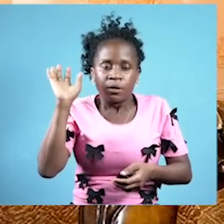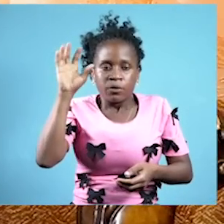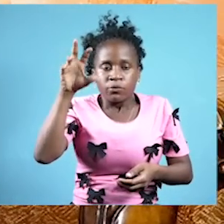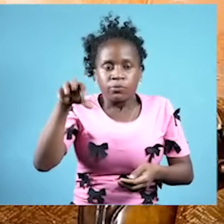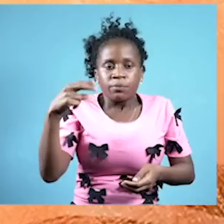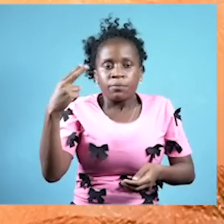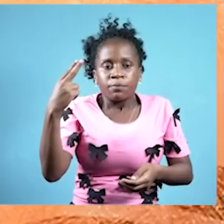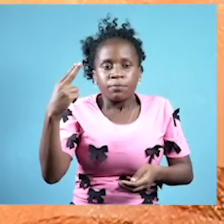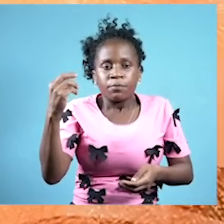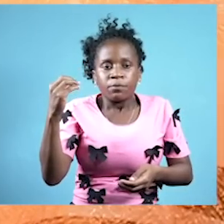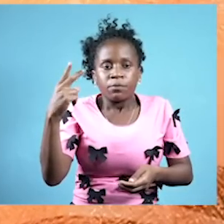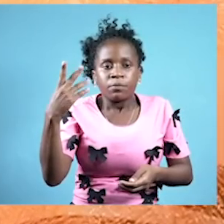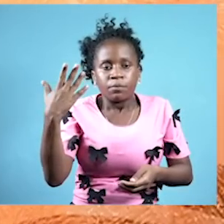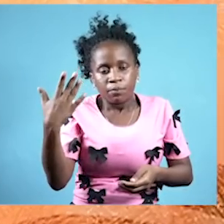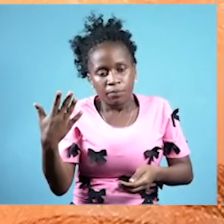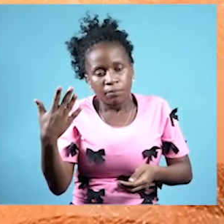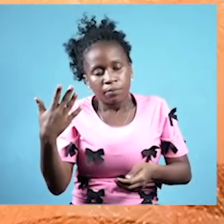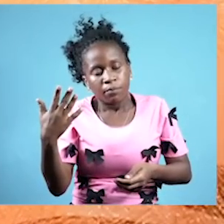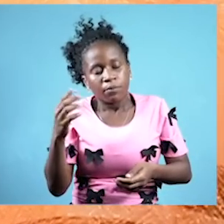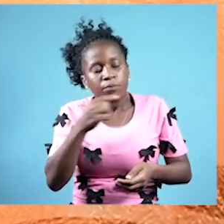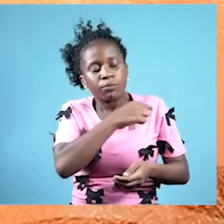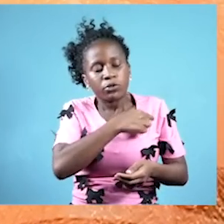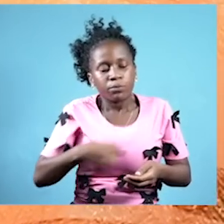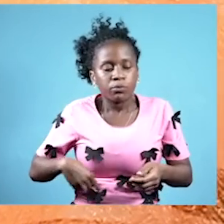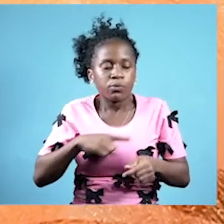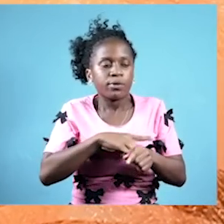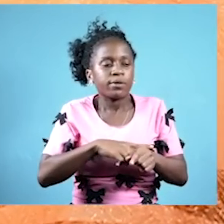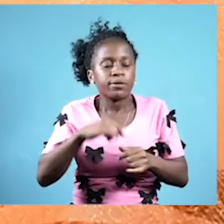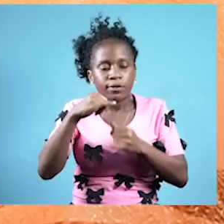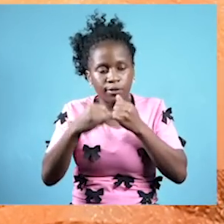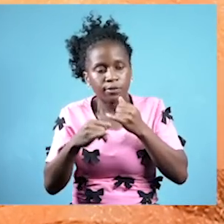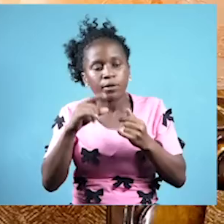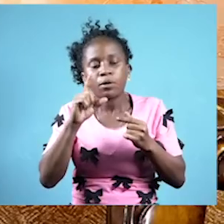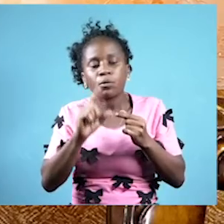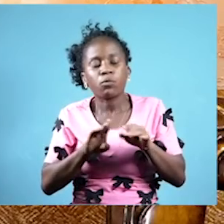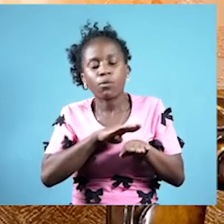mwaka 2015 alipoambiwa awe mgombea mwenza alikataa.